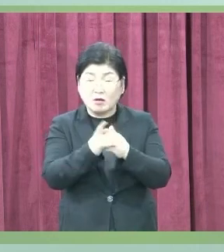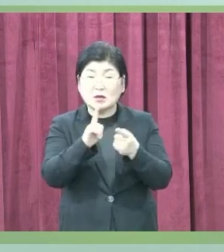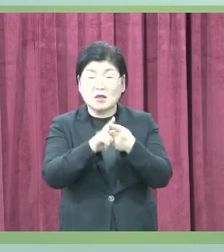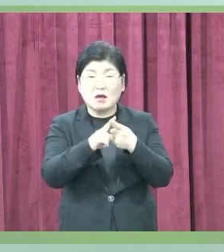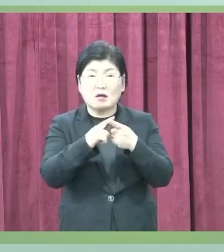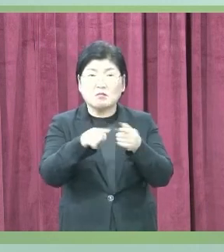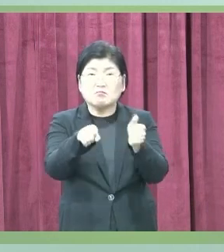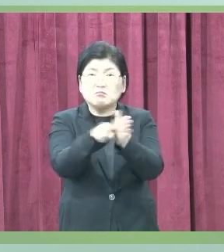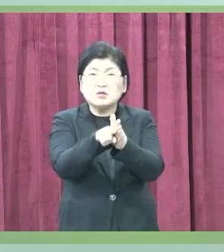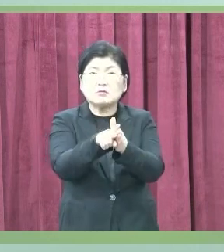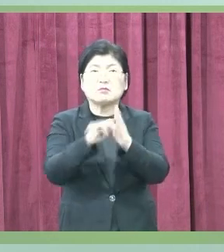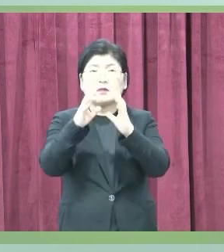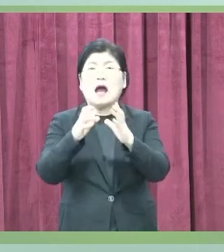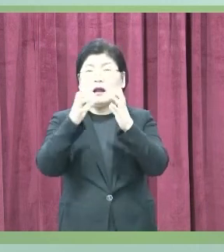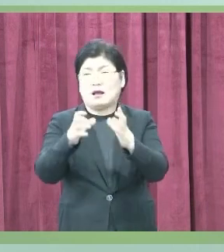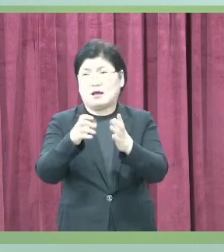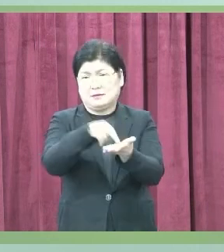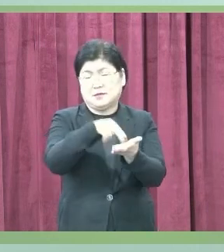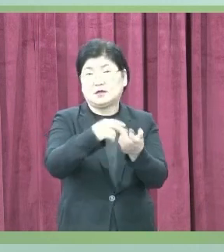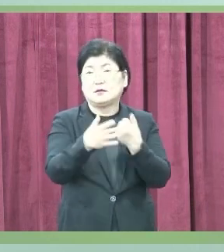뭐 국가적으로 증빙을 하고 있고,